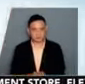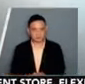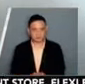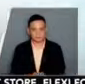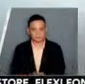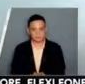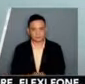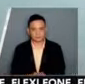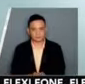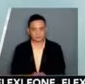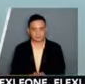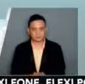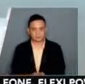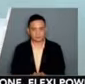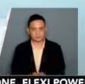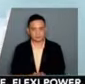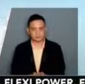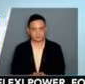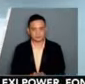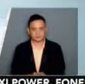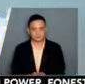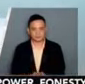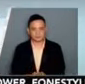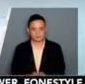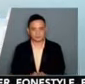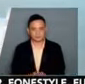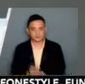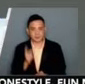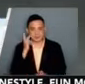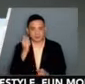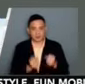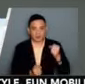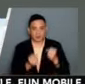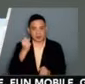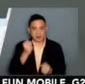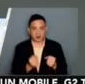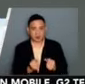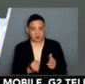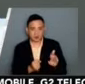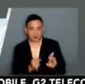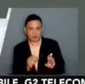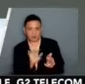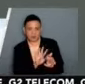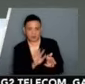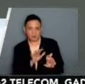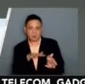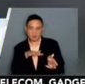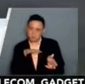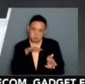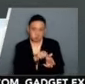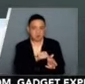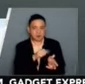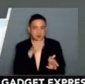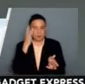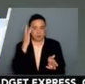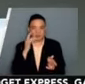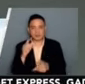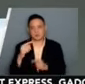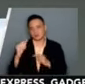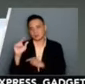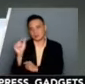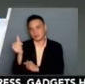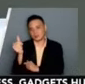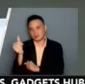driver tila nilamukos ng papel ang likurang bahagi ng kotseng yan matapos masalpok ng ang 10 wheeler sa diversion Road